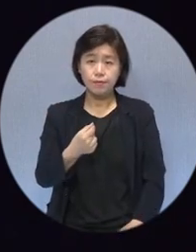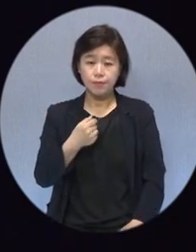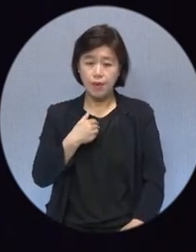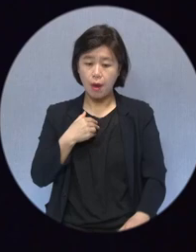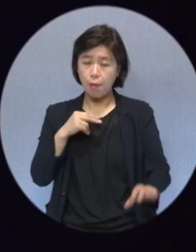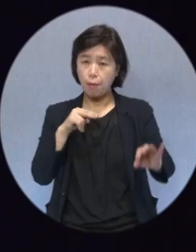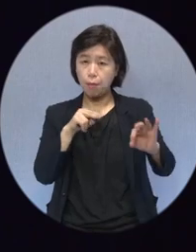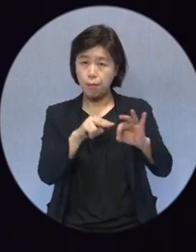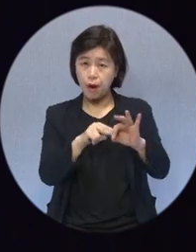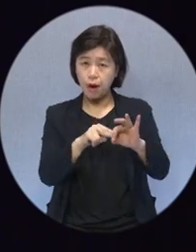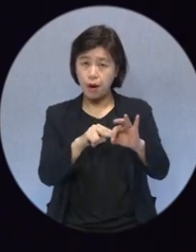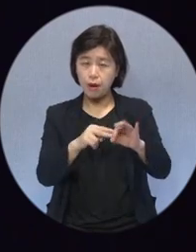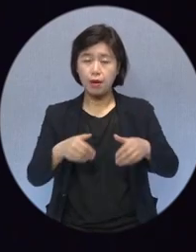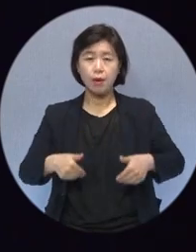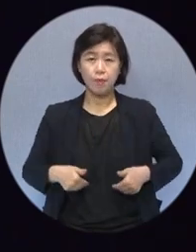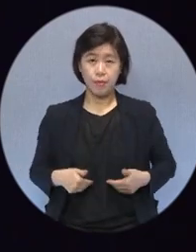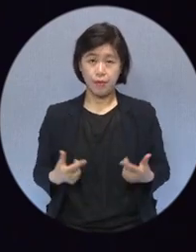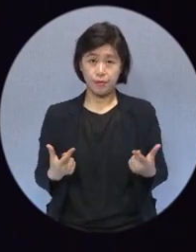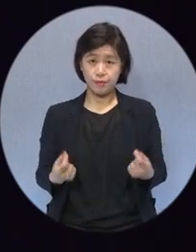꽂아주면 좋겠다.